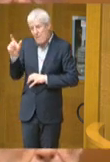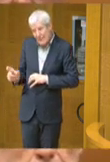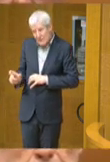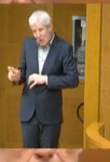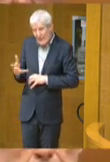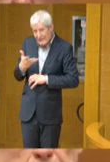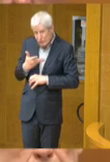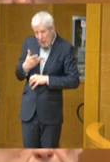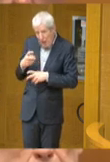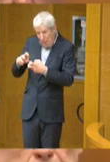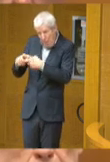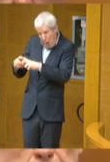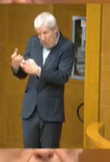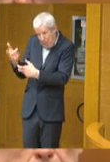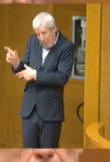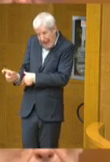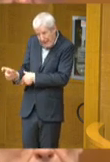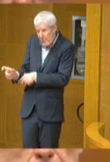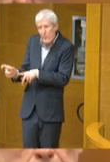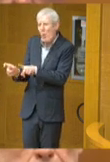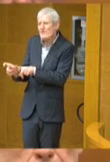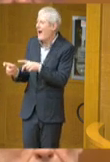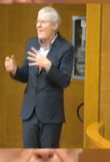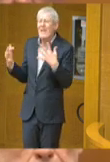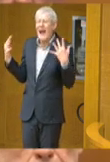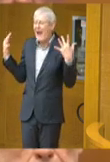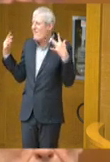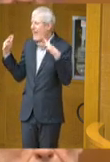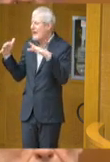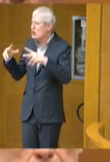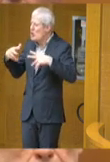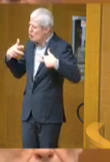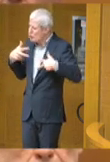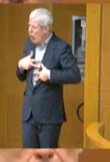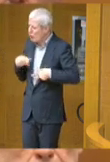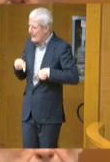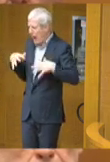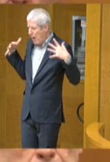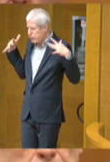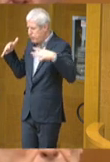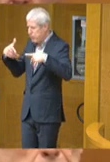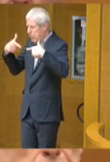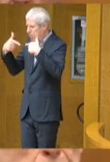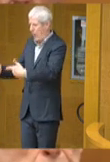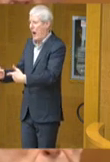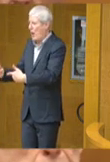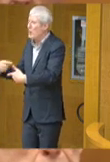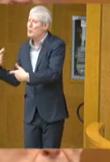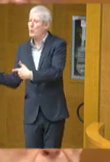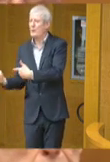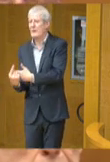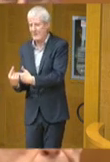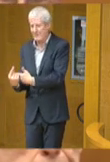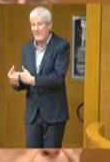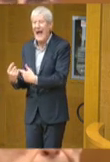problematiche non è nient'altro che un riflesso delle problematiche di una società che hanno tutti, e quindi la possibilità di